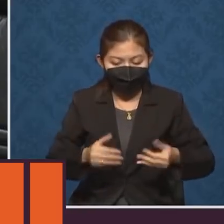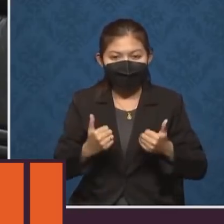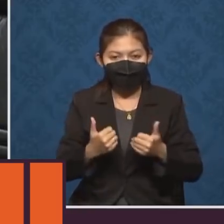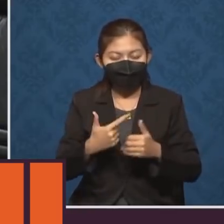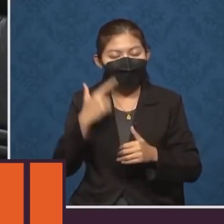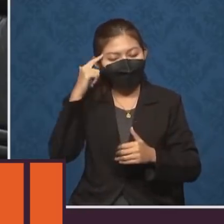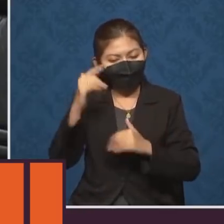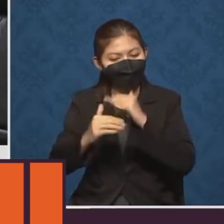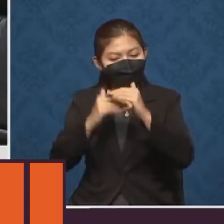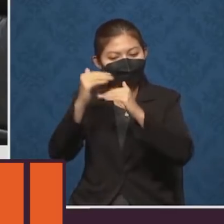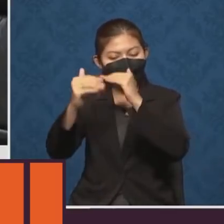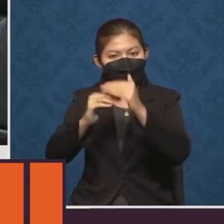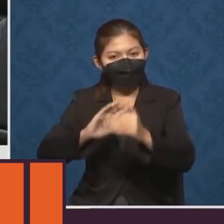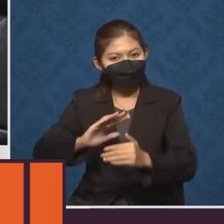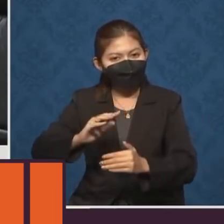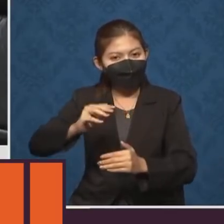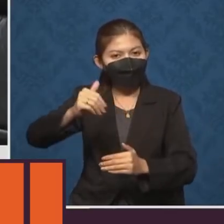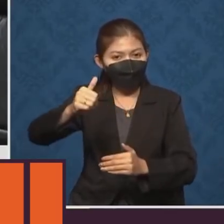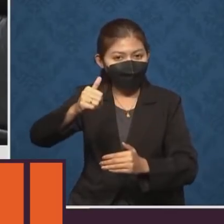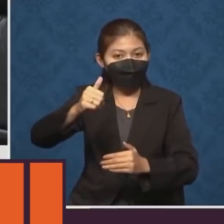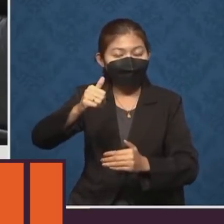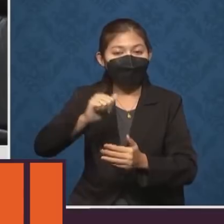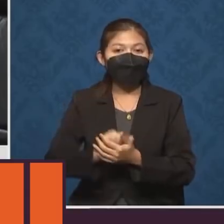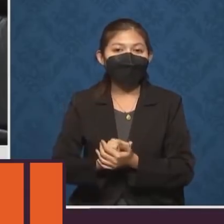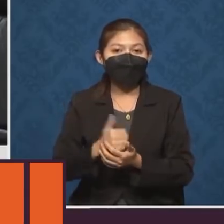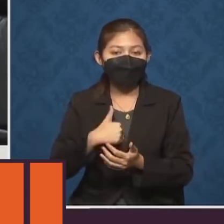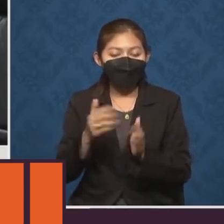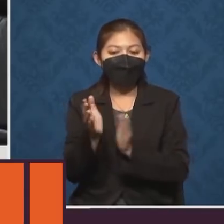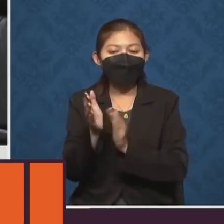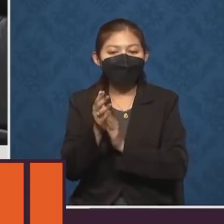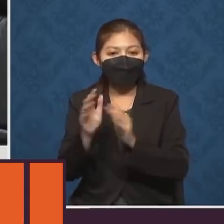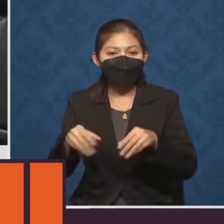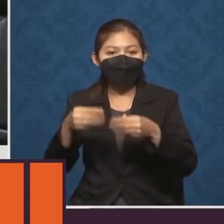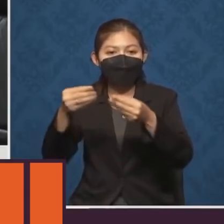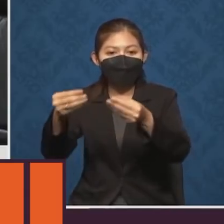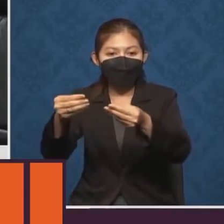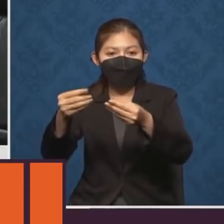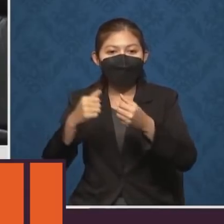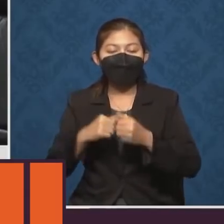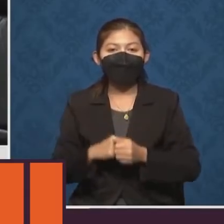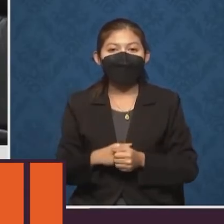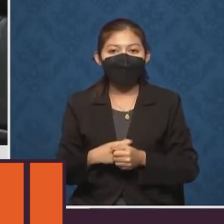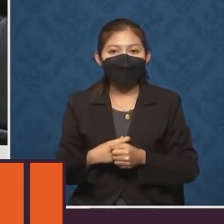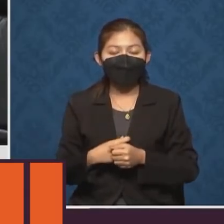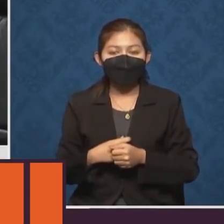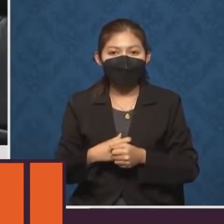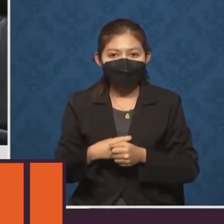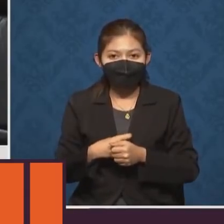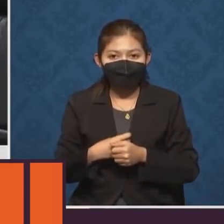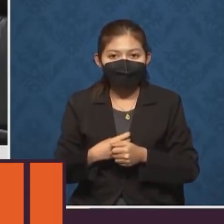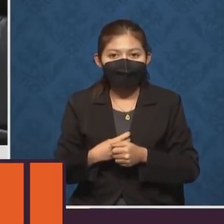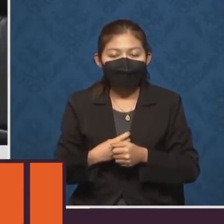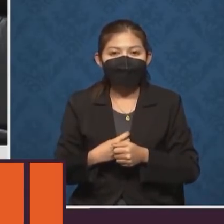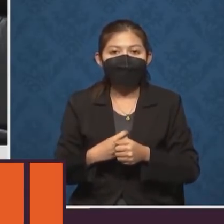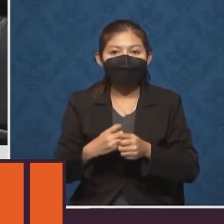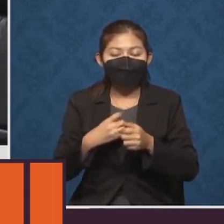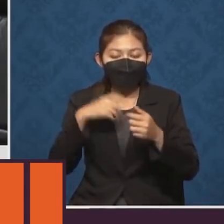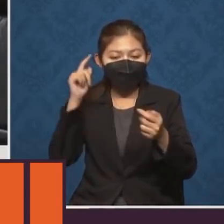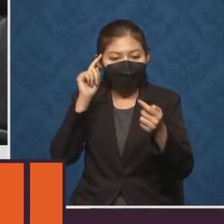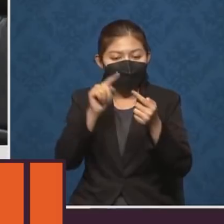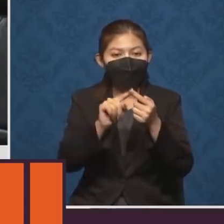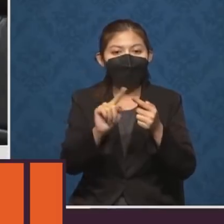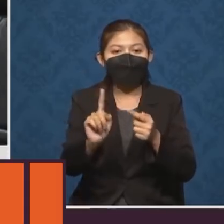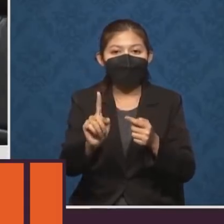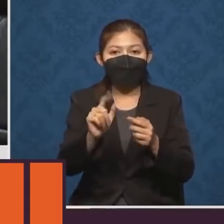พัฒนาการที่ดีขึ้นนะครับแล้วก็อยากจะมาขอชื่นชมนะครับขอคณะทำงานนะครับต่อรายงานฉบับนี้โดยเฉพาะนะครับ